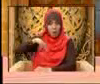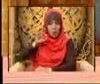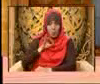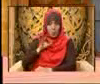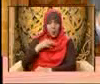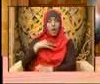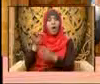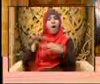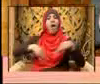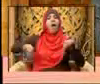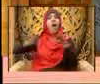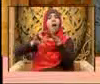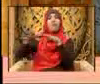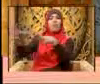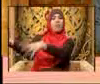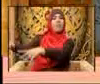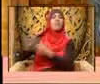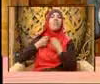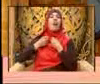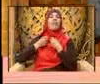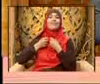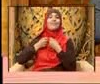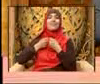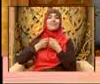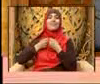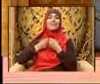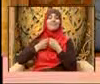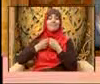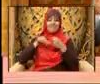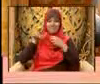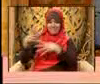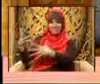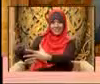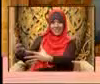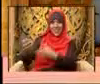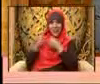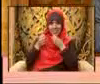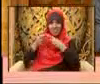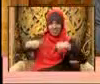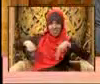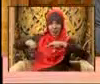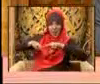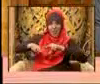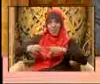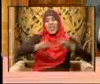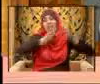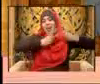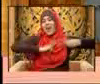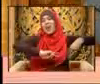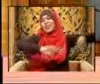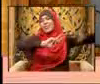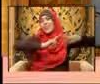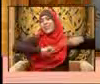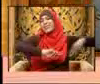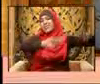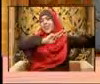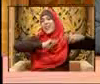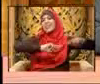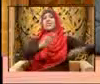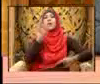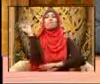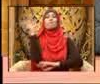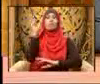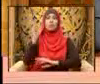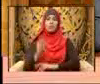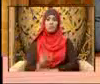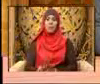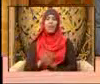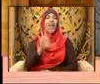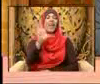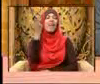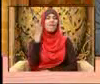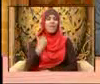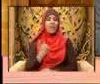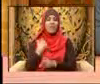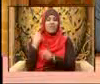المال فتأخذ له أرضه. عبد الرحمن استرجع تلك الأراضي وقتاش؟ وقت اللي هو خدم رضي الله عنه